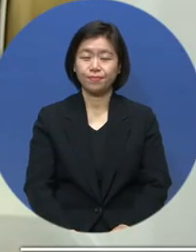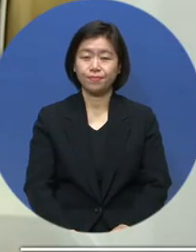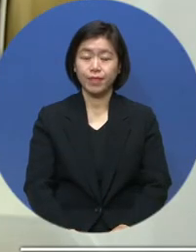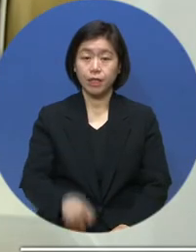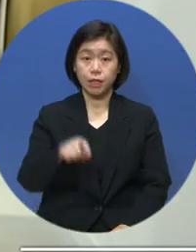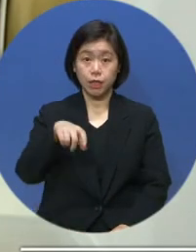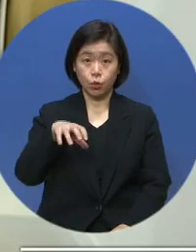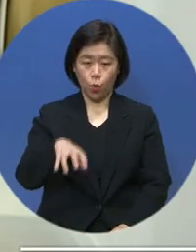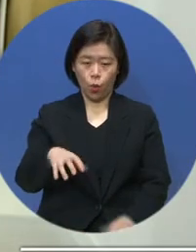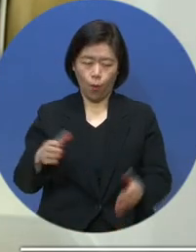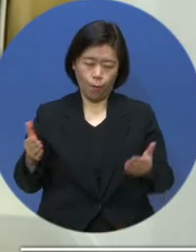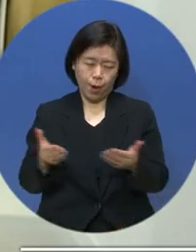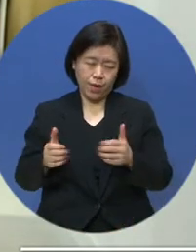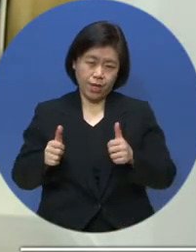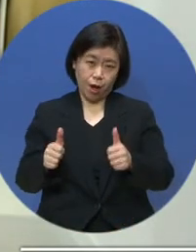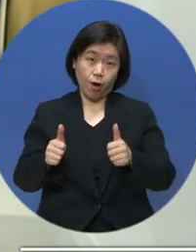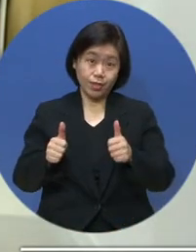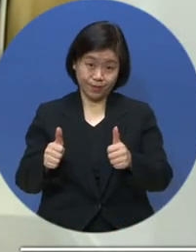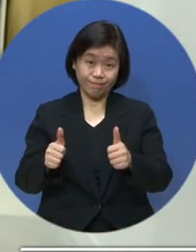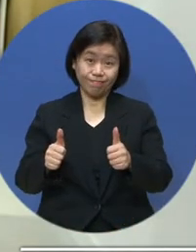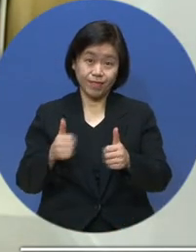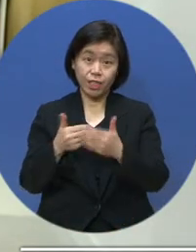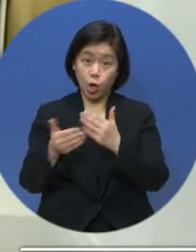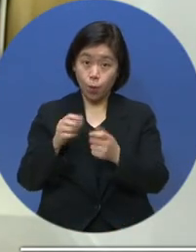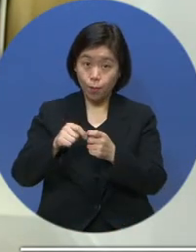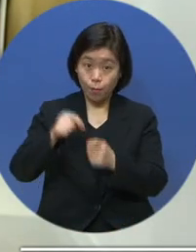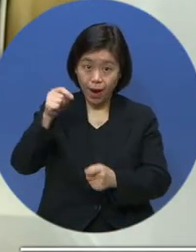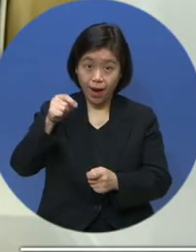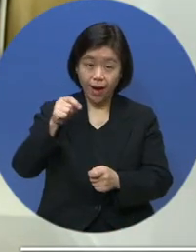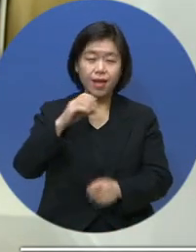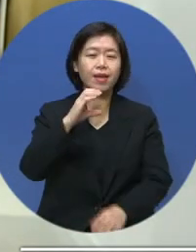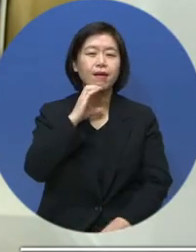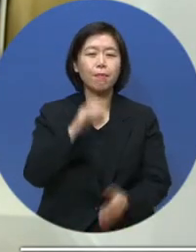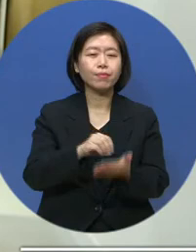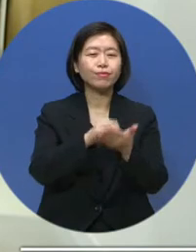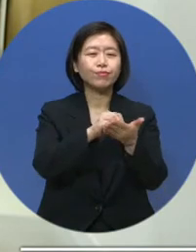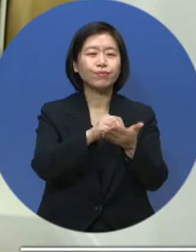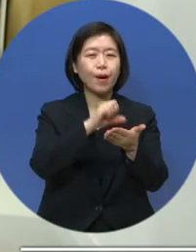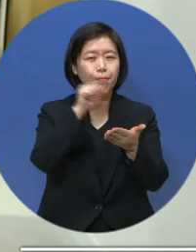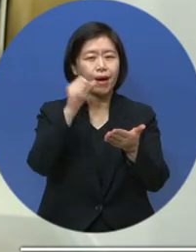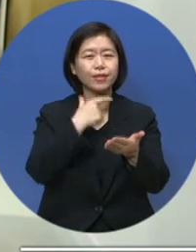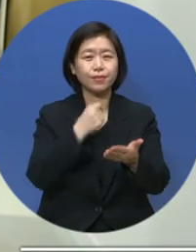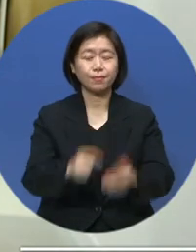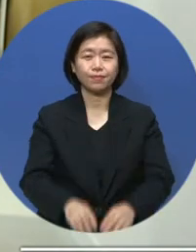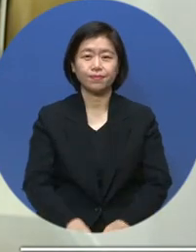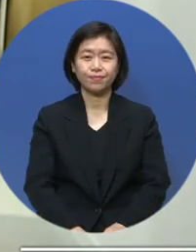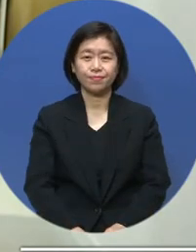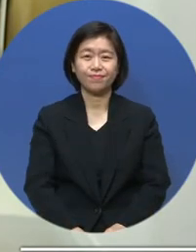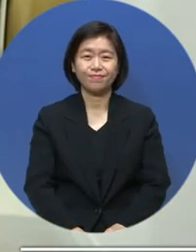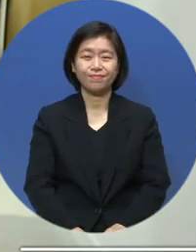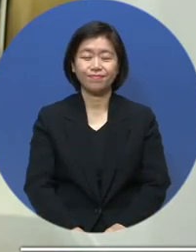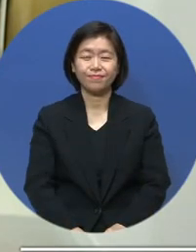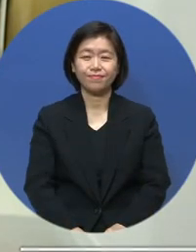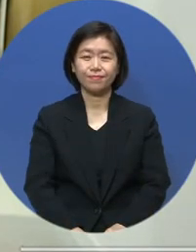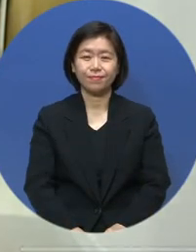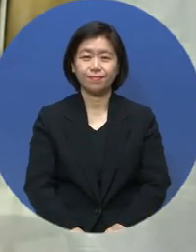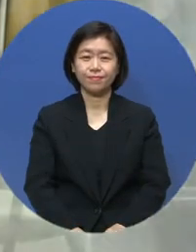여기서 열심히 훈련을 해서 카페에 취직하고 싶습니다. 이상입니다.